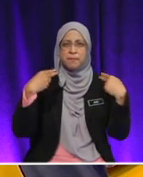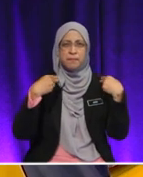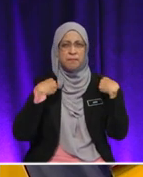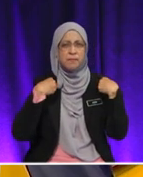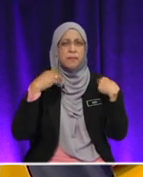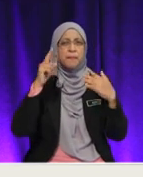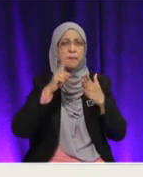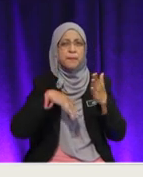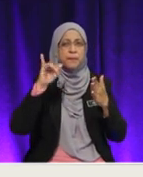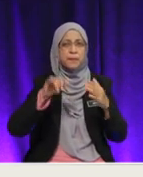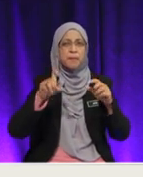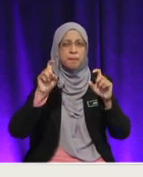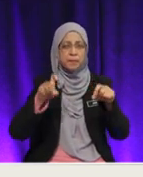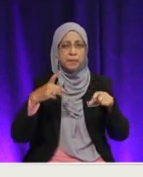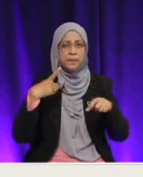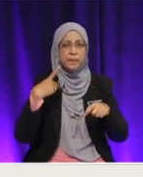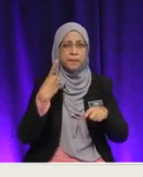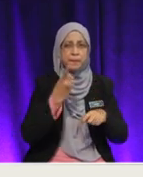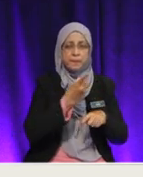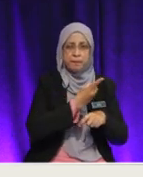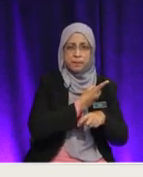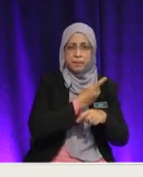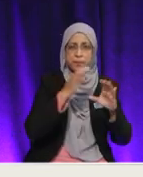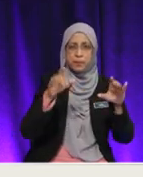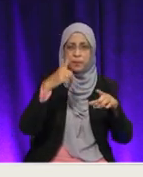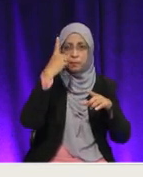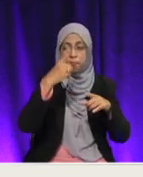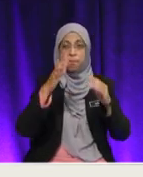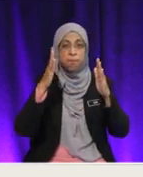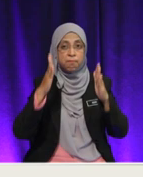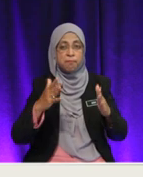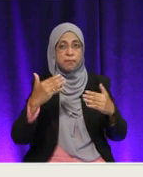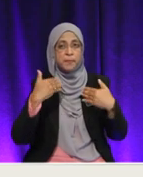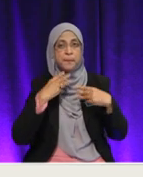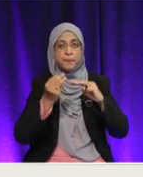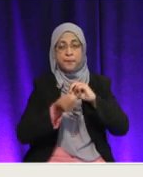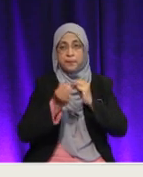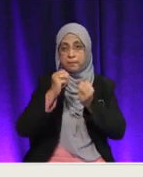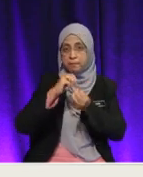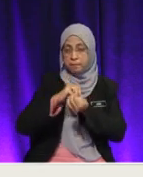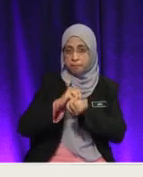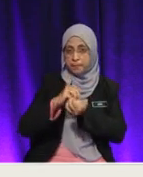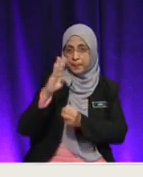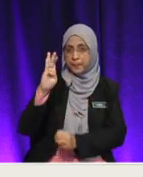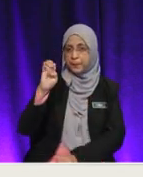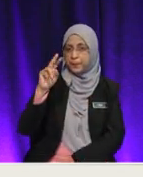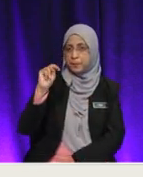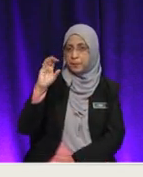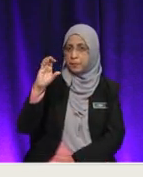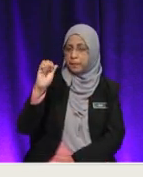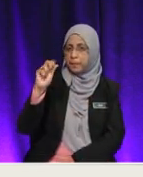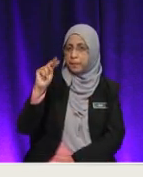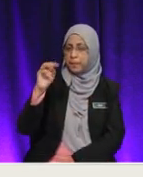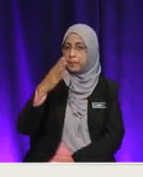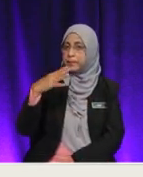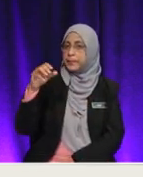patut diperoleh oleh mangsa bencana alam hak merujuk kepada perkara yang termaktub dalam